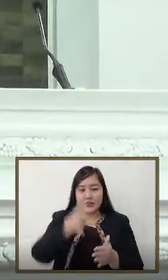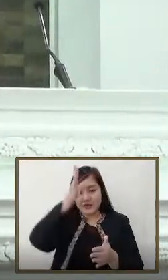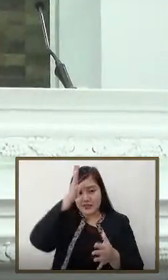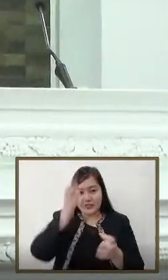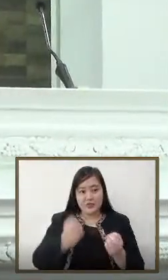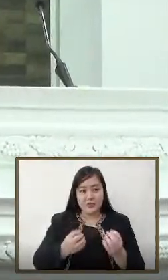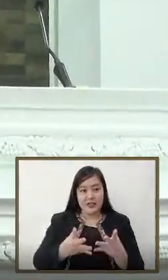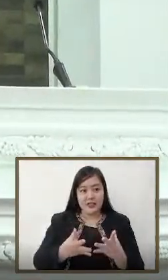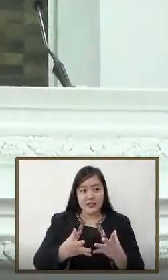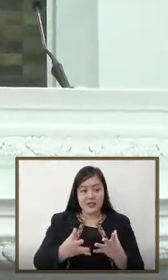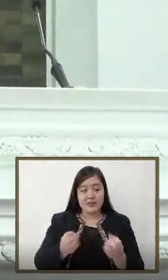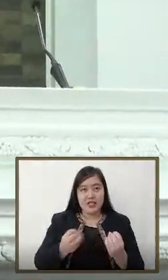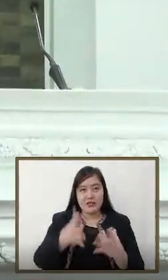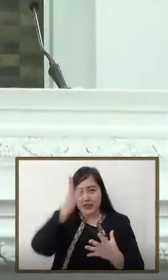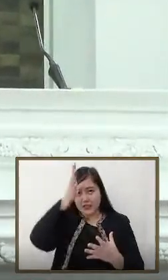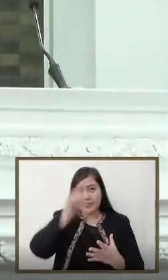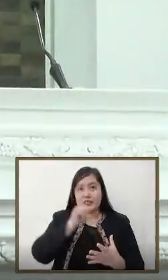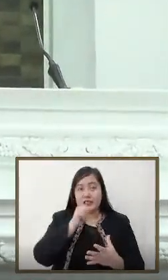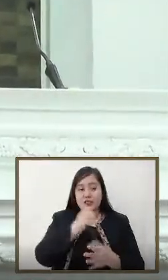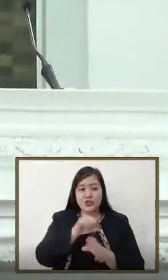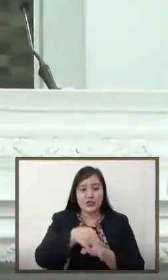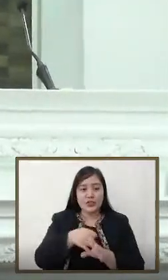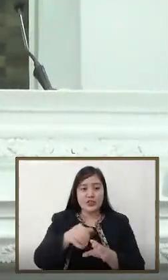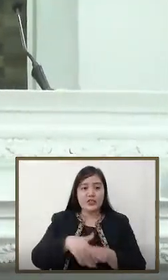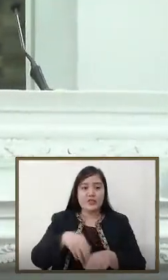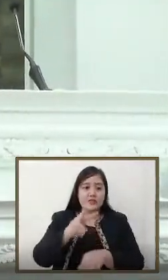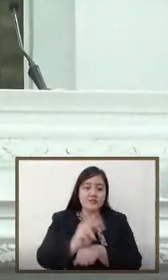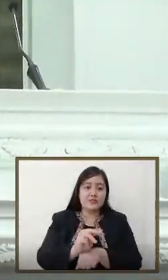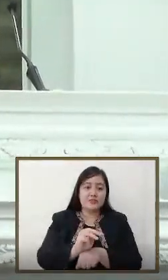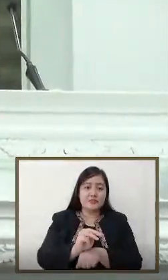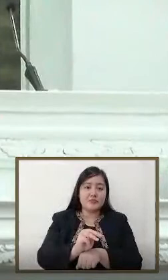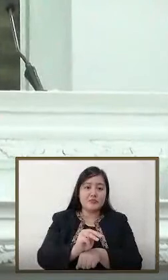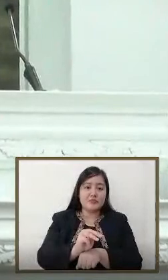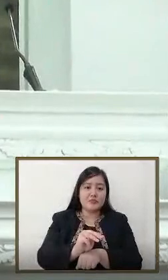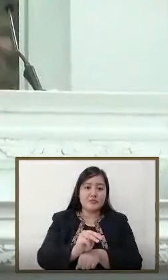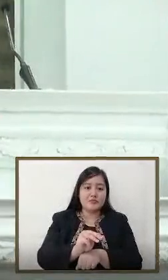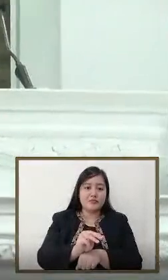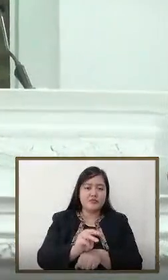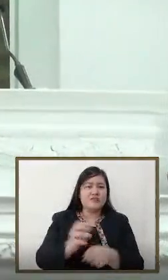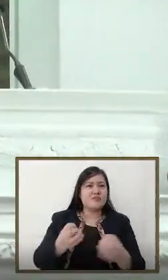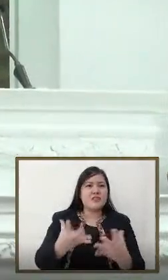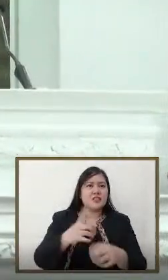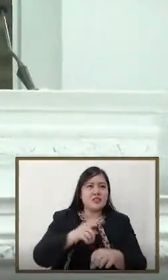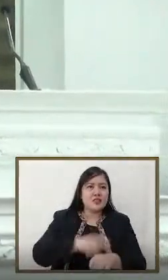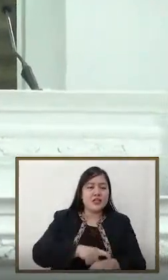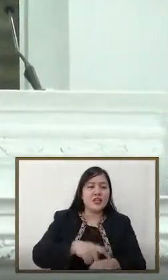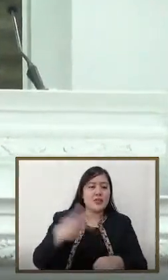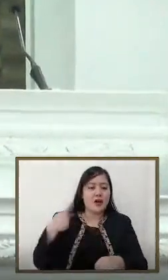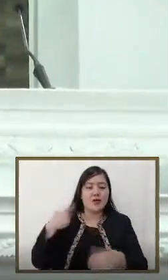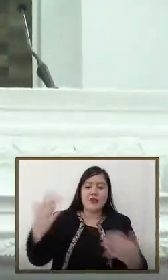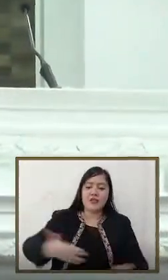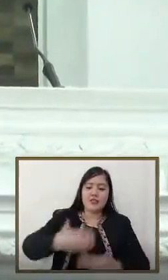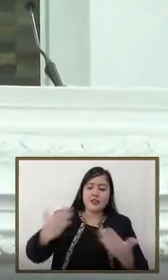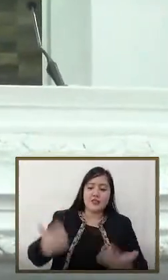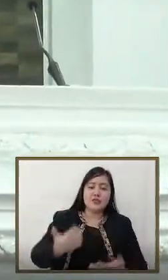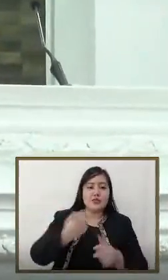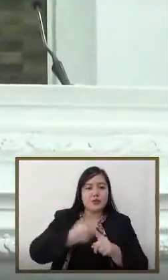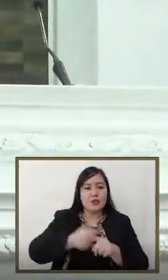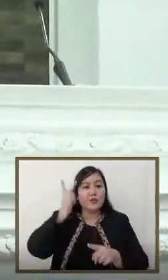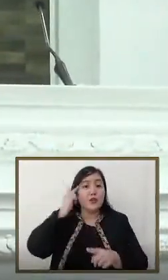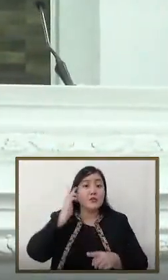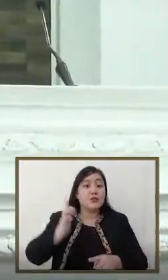Many times, marami tayong encouragement na ating narinig mula sa pulpito, mula sa ating